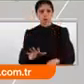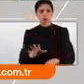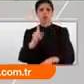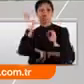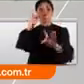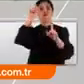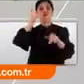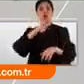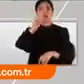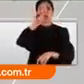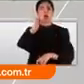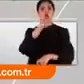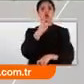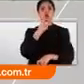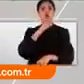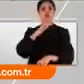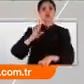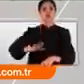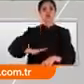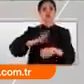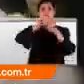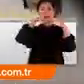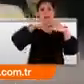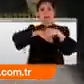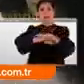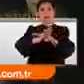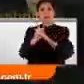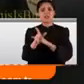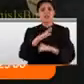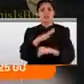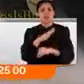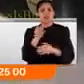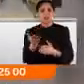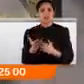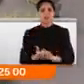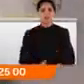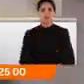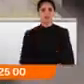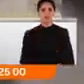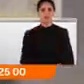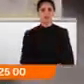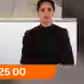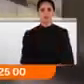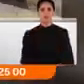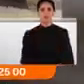fark eden 14 yaşındaki kızsa soyunma kabinine saklandı. Hey, she's bleeding. She's bleeding.